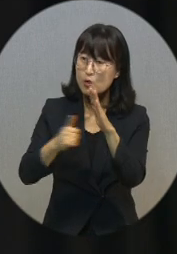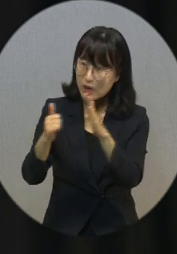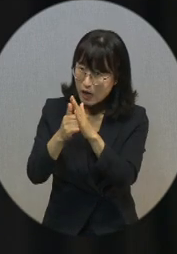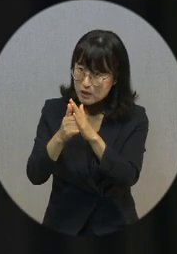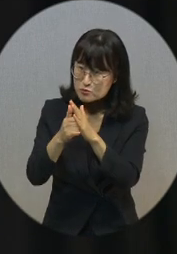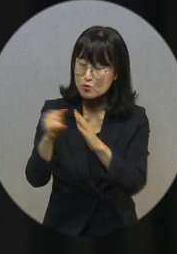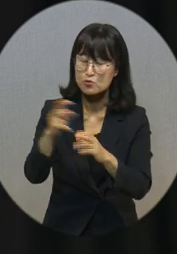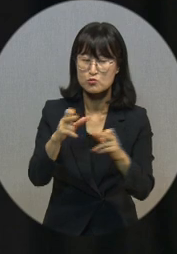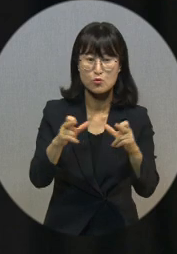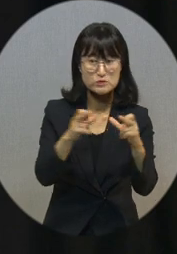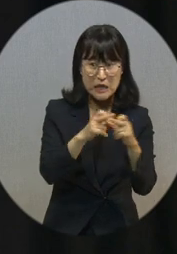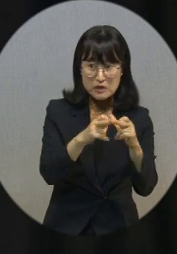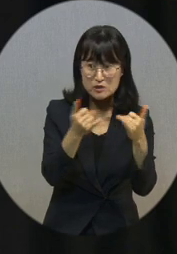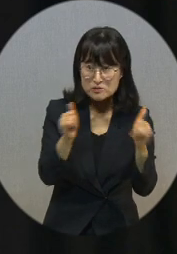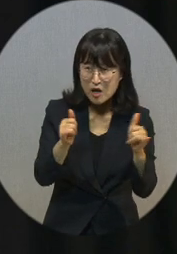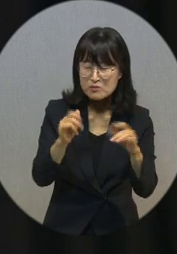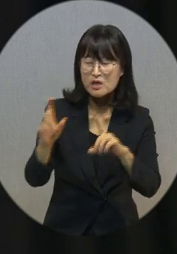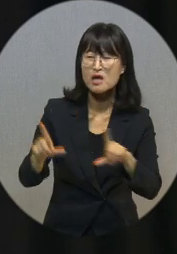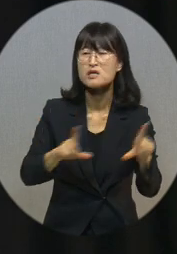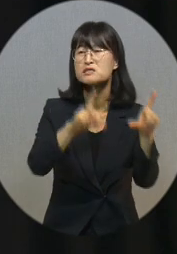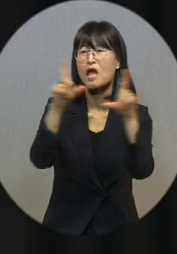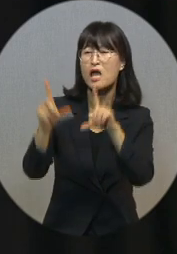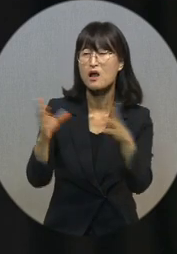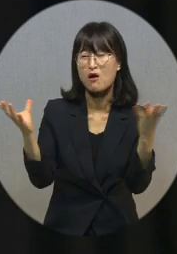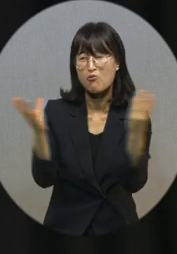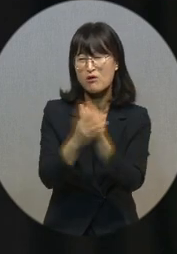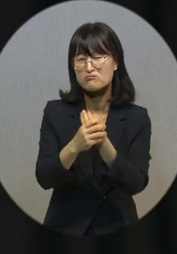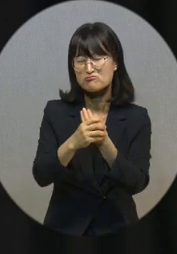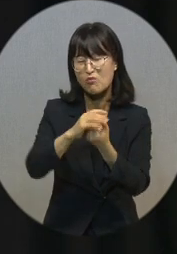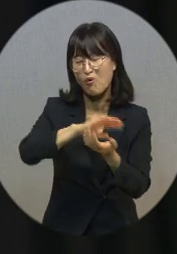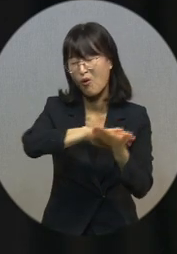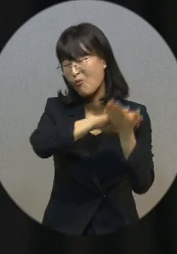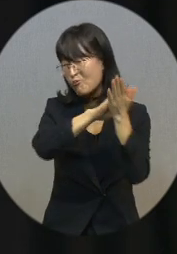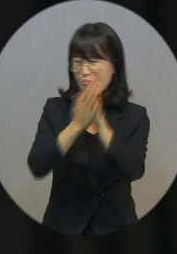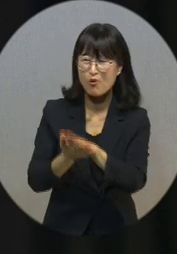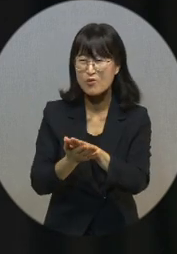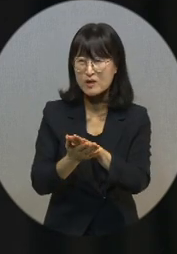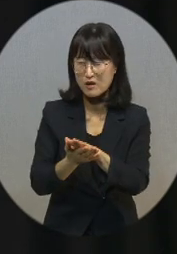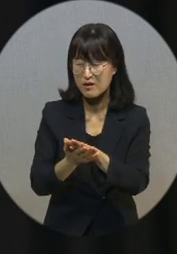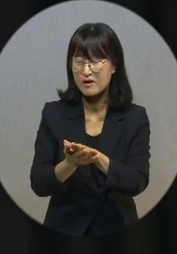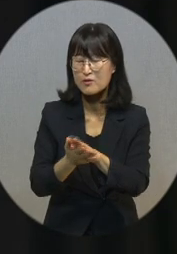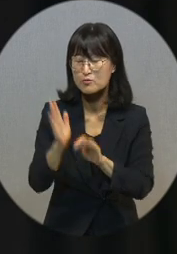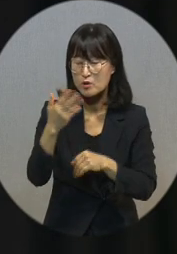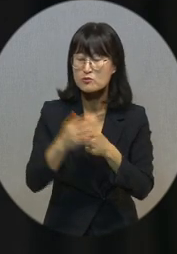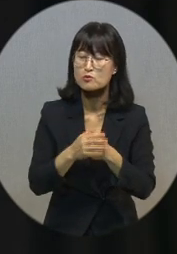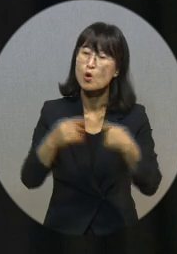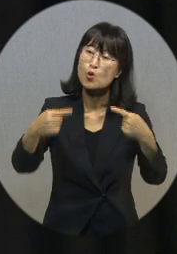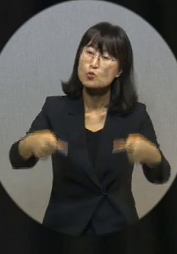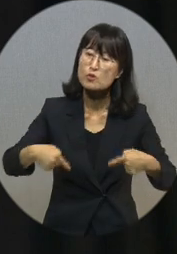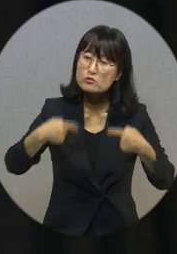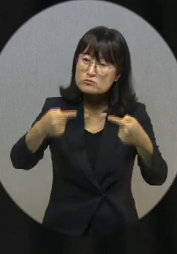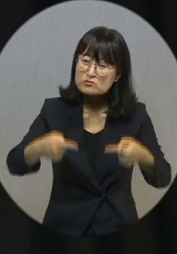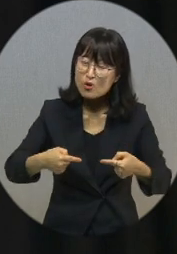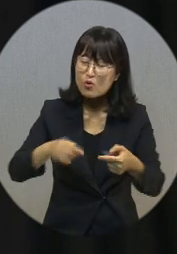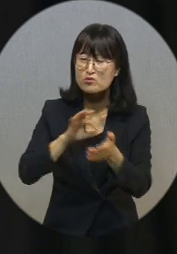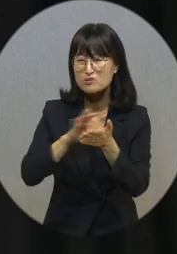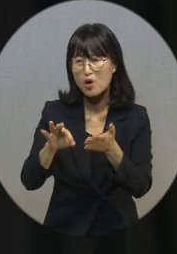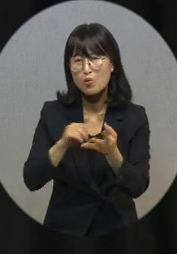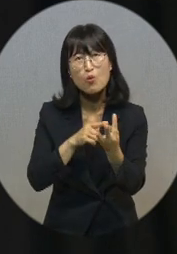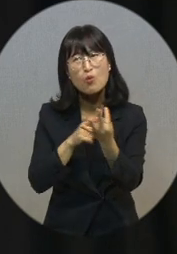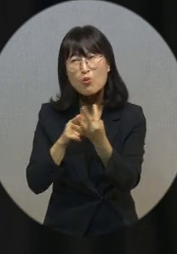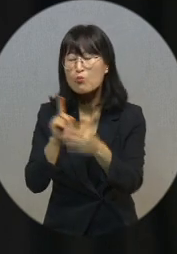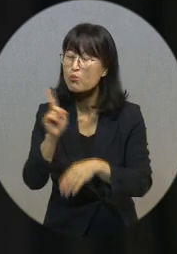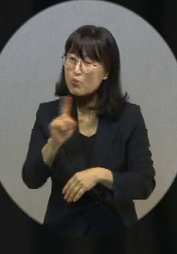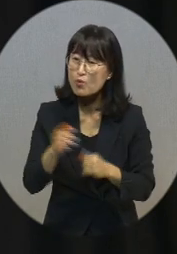삶이 바뀐 부분이 있습니다. 네. 그래서 휠체어를 어떤 걸 타야 될지 그다음에 본인의 꿈을 네. 장래